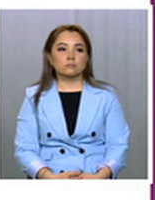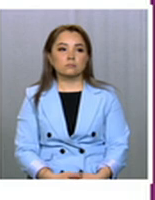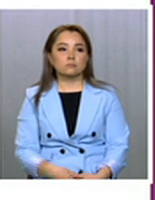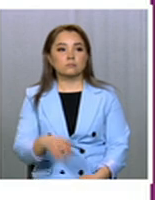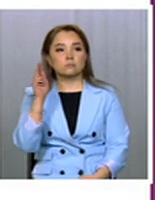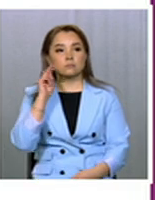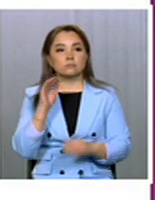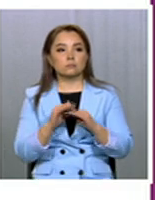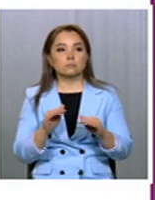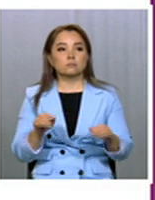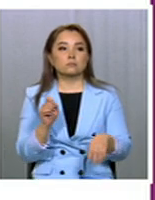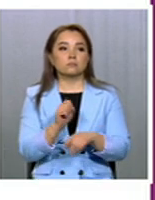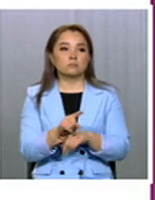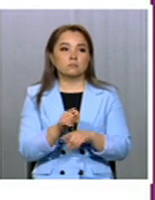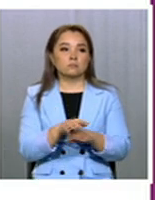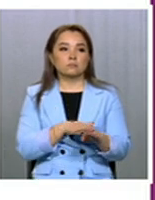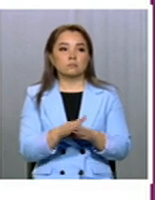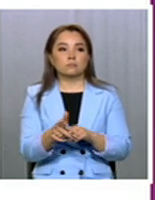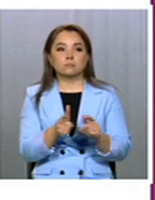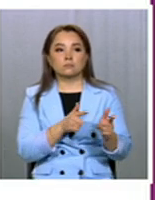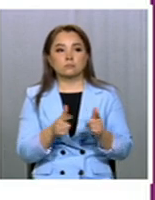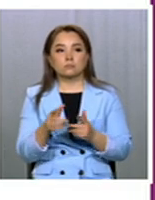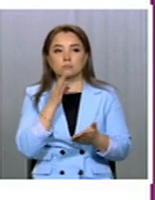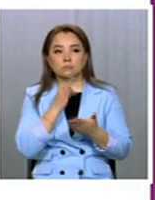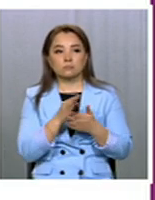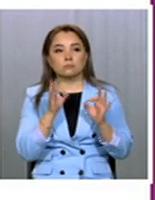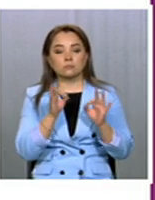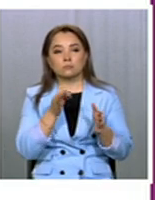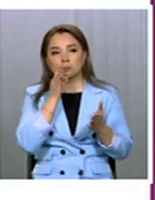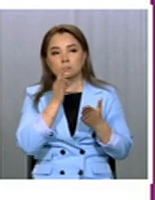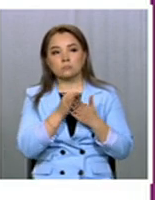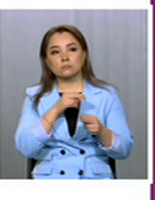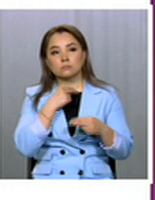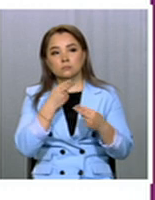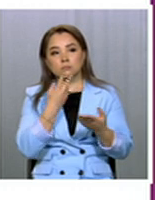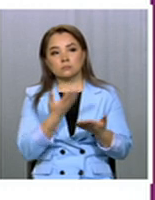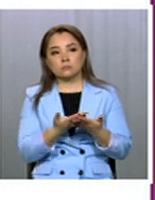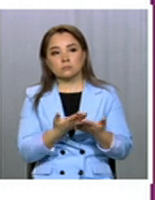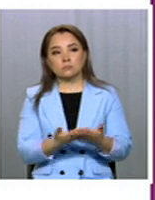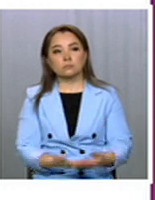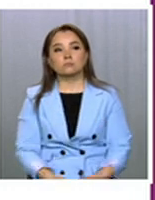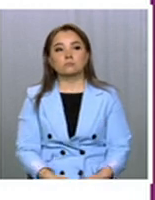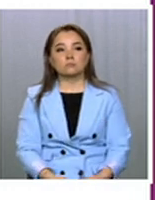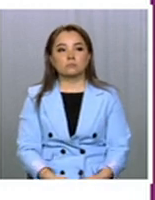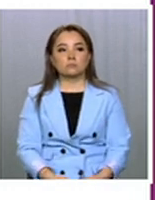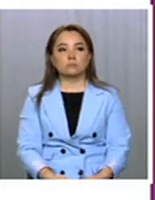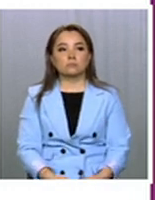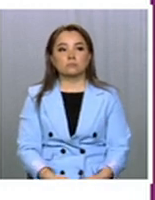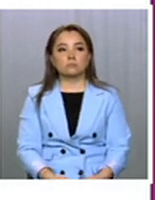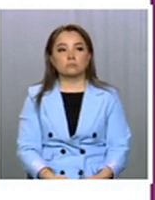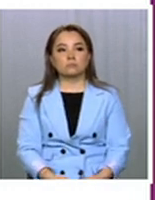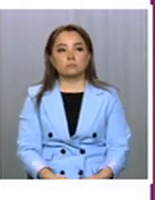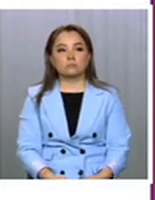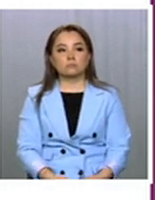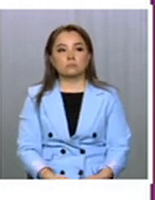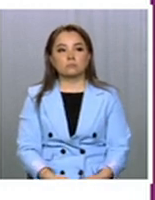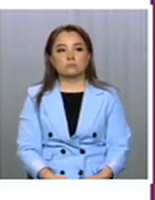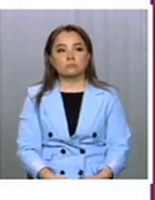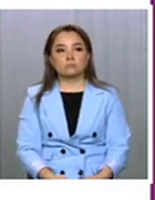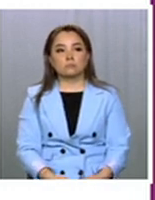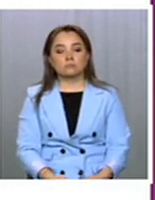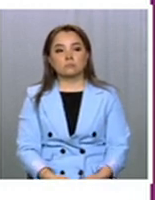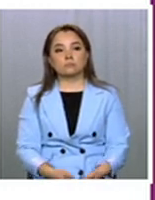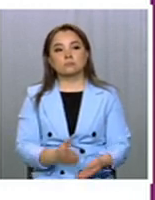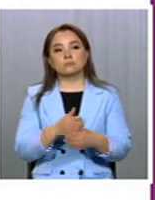Оқушылар, тапсырманы орындап болсаңыздар, дұрыс жауапқа назар аударыңыздар. Жауабы.